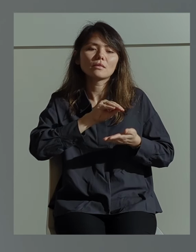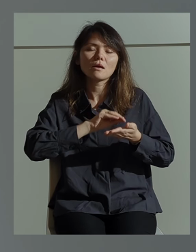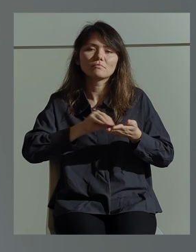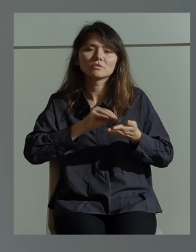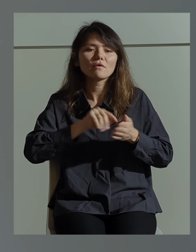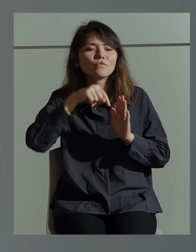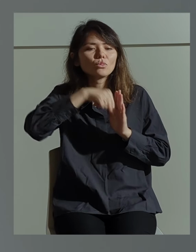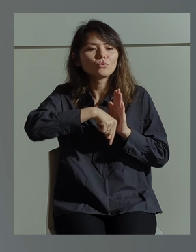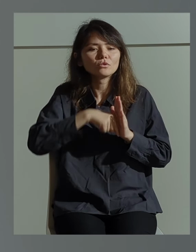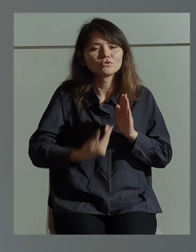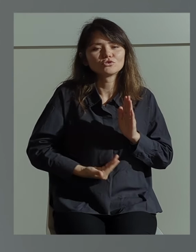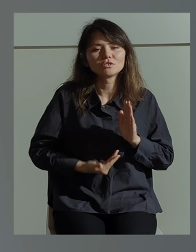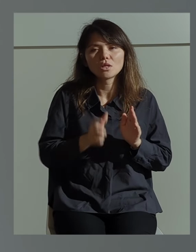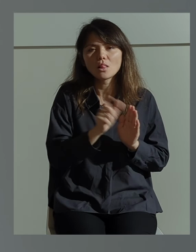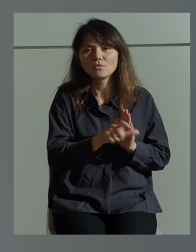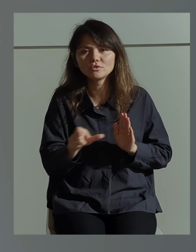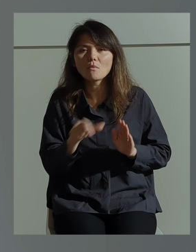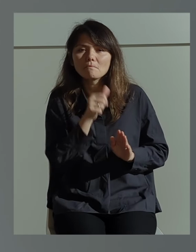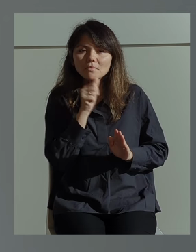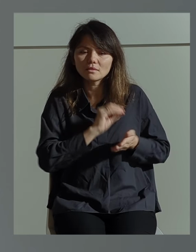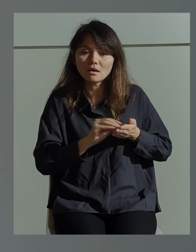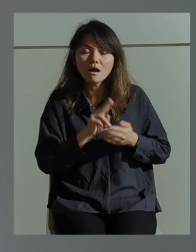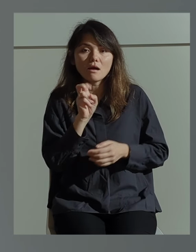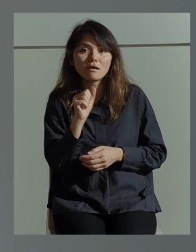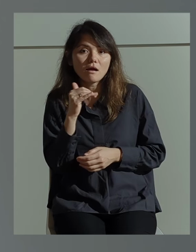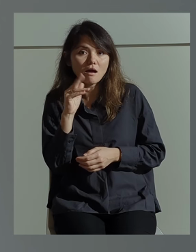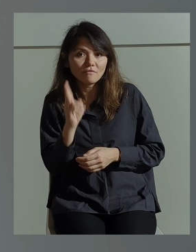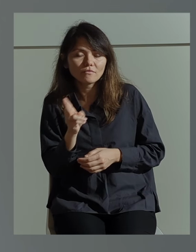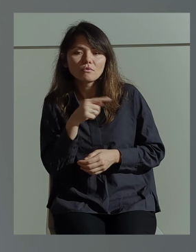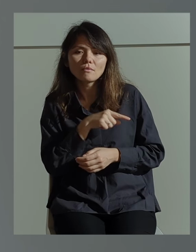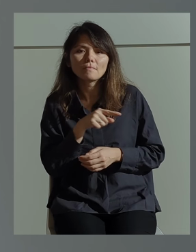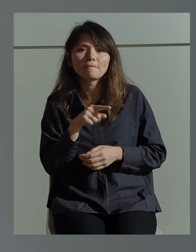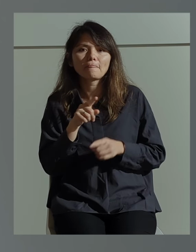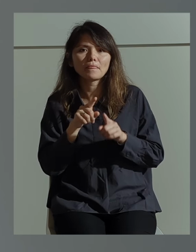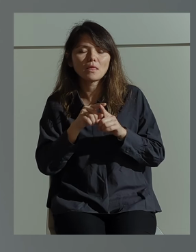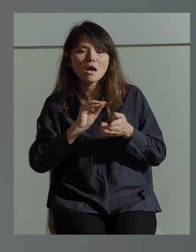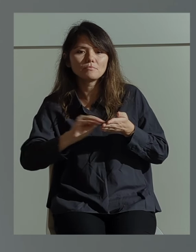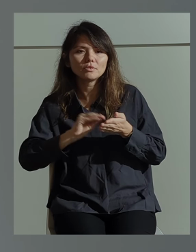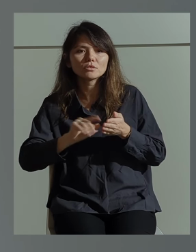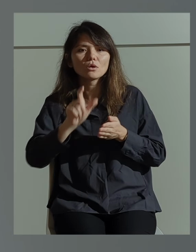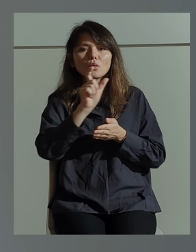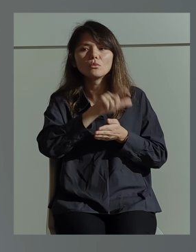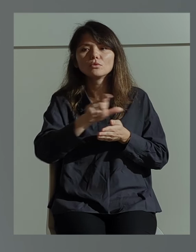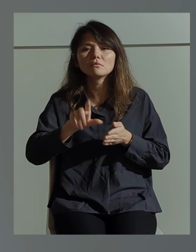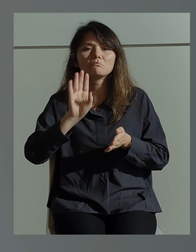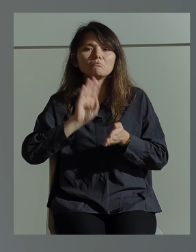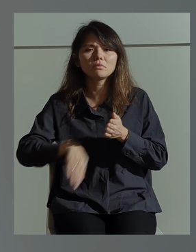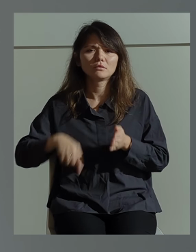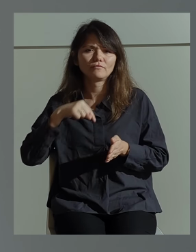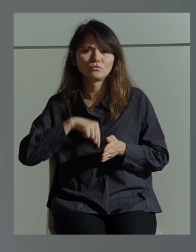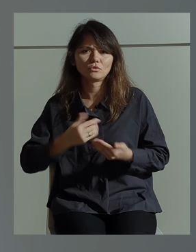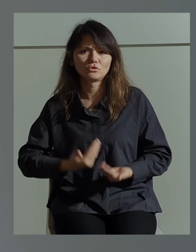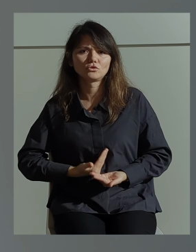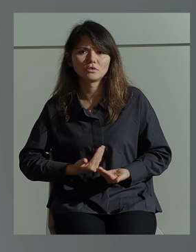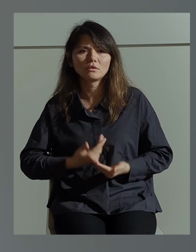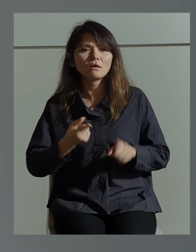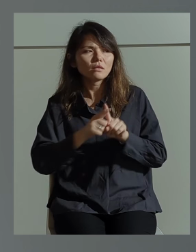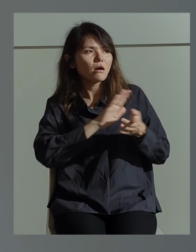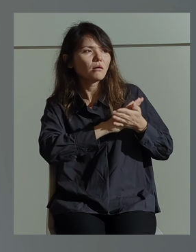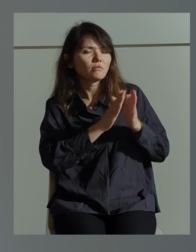жизнь людей пытался описать а кавка соответственно описывает парадоксальным образом людей без внутренней жизни людей захваченных